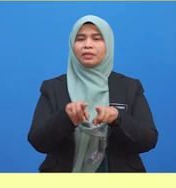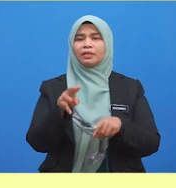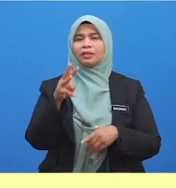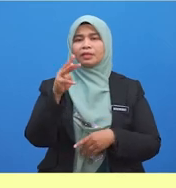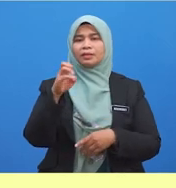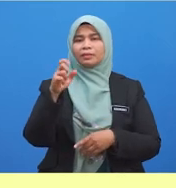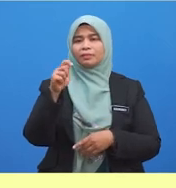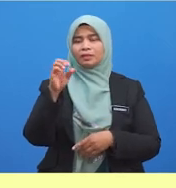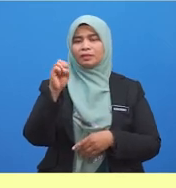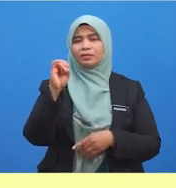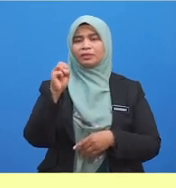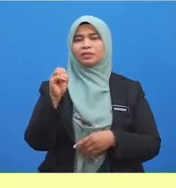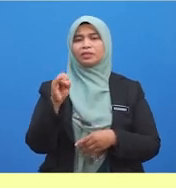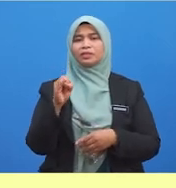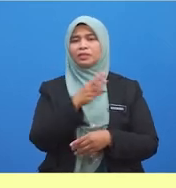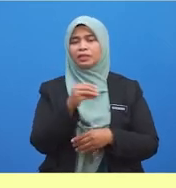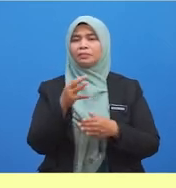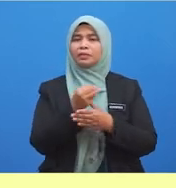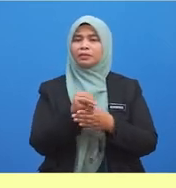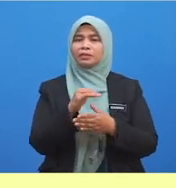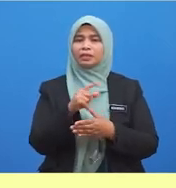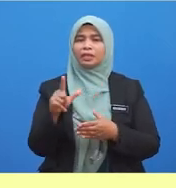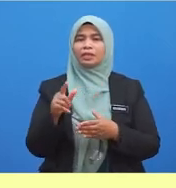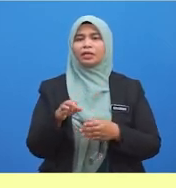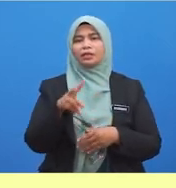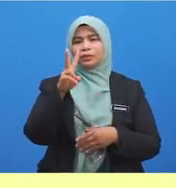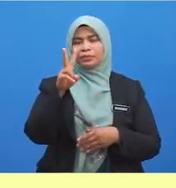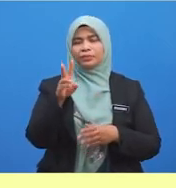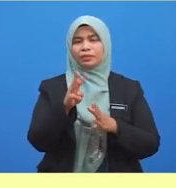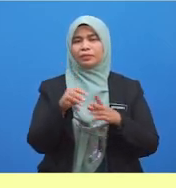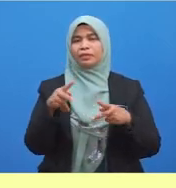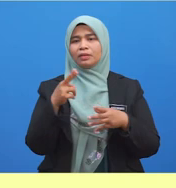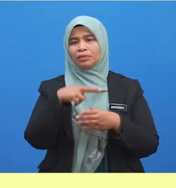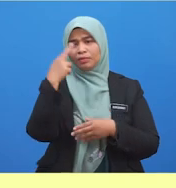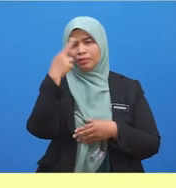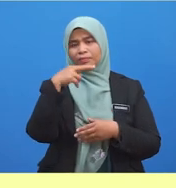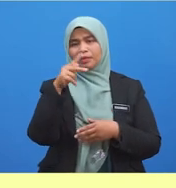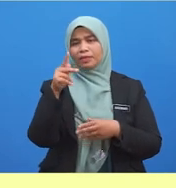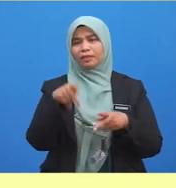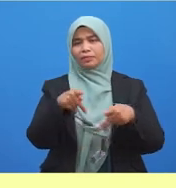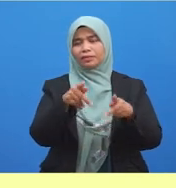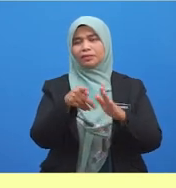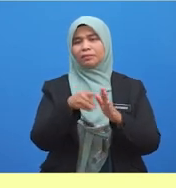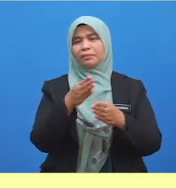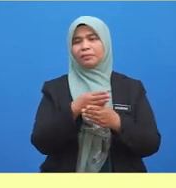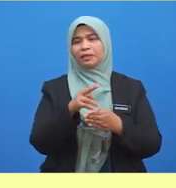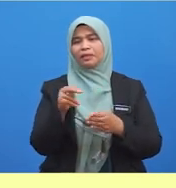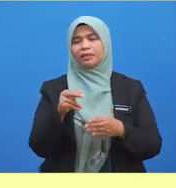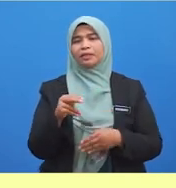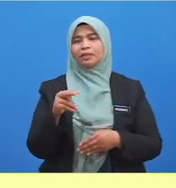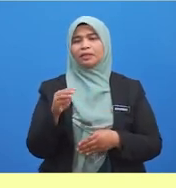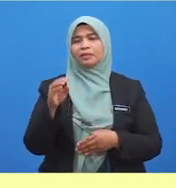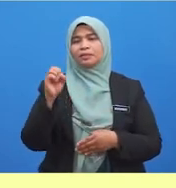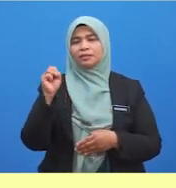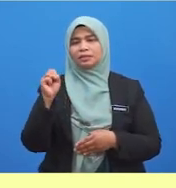Persamaan di antara mitosis dan meiosis ialah kedua-duanya merupakan proses pembahagian nukleus